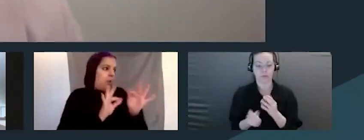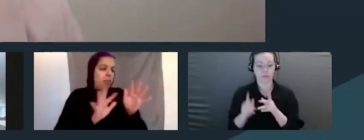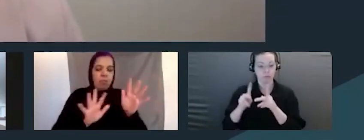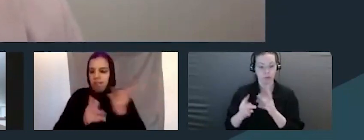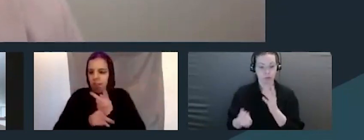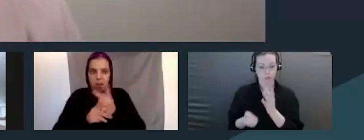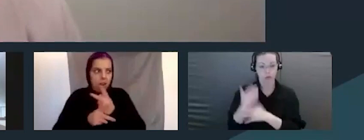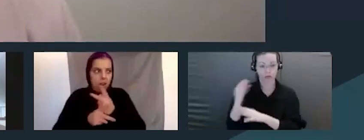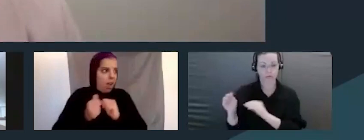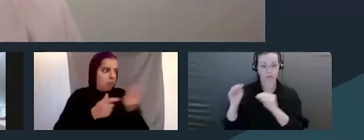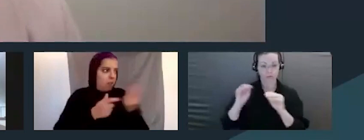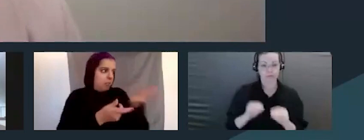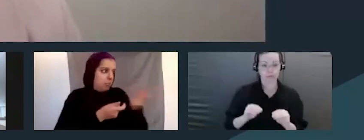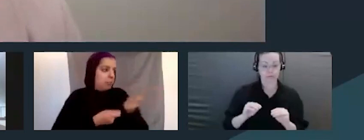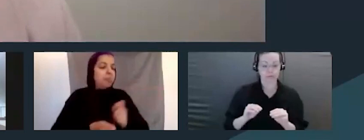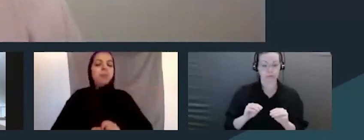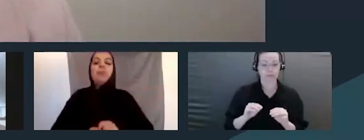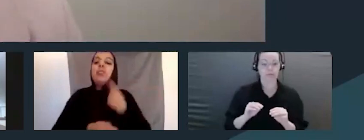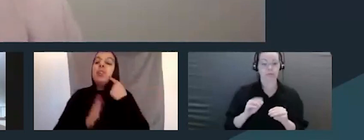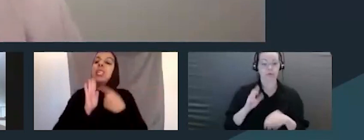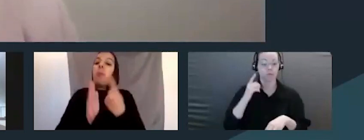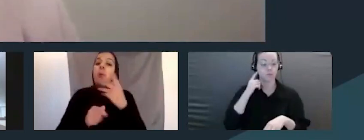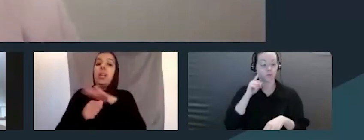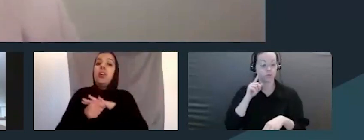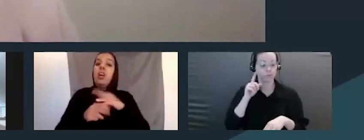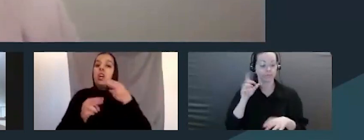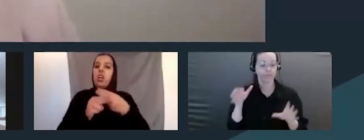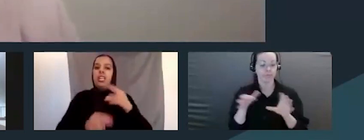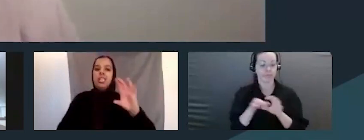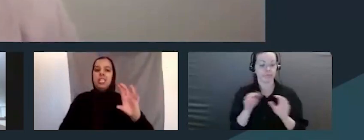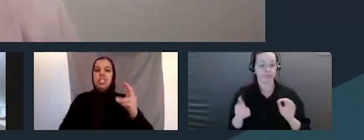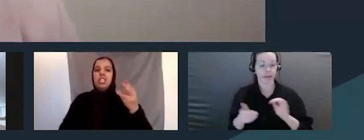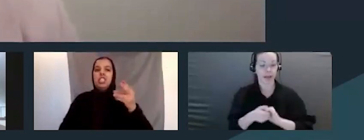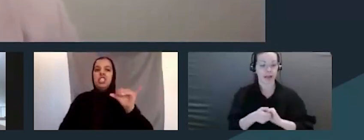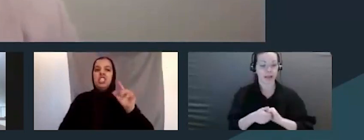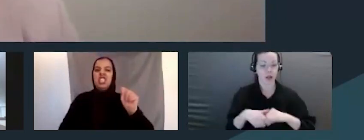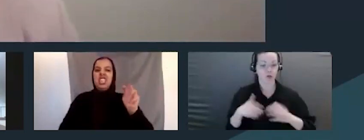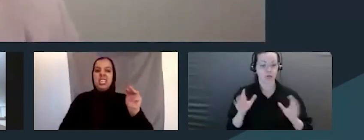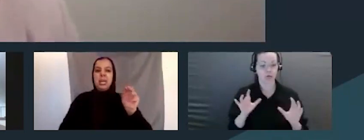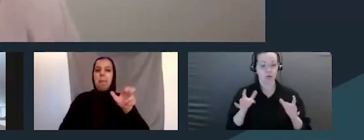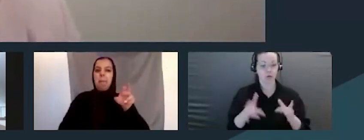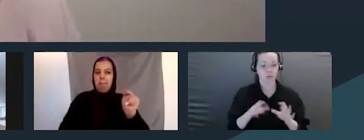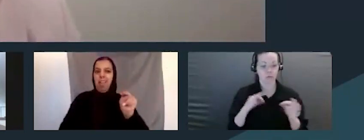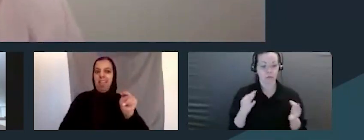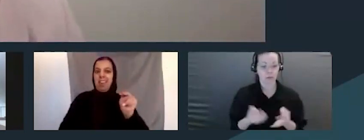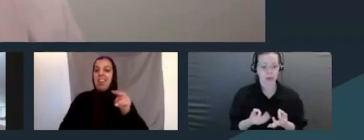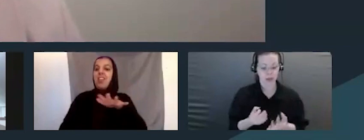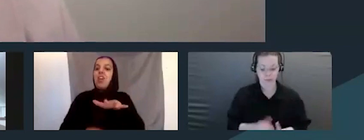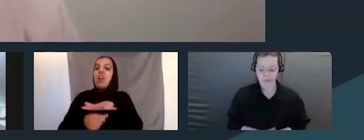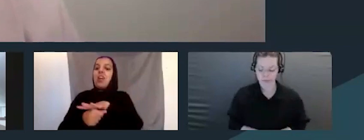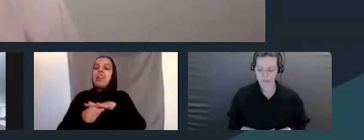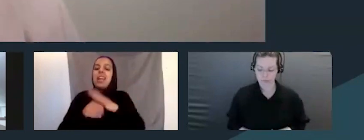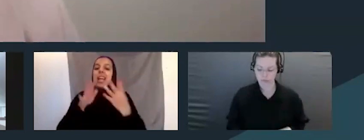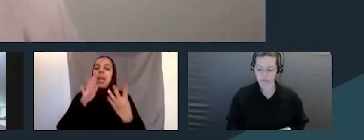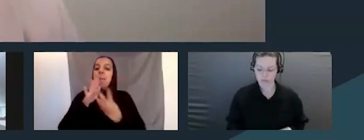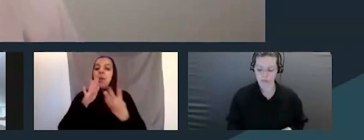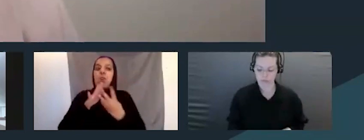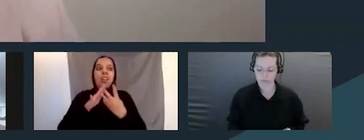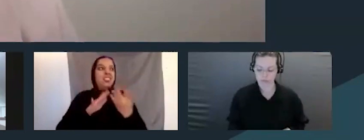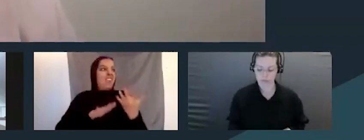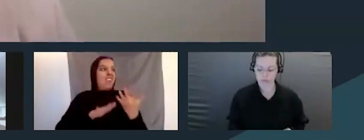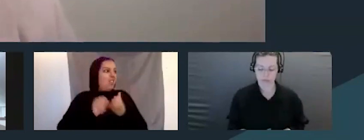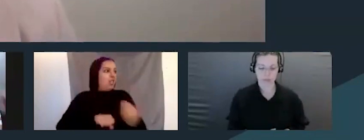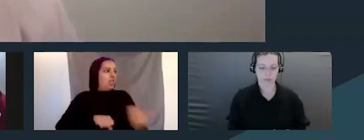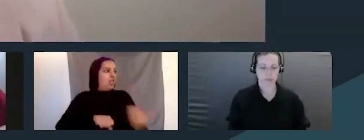Chipman est une région où la population n'existait presque pas il y a 5 ans. Et là, on est en train d'accueillir pas mal de familles,